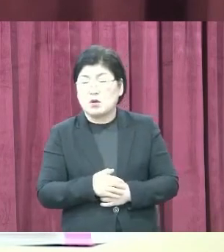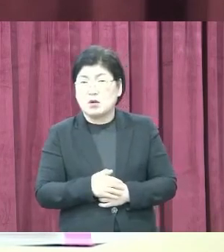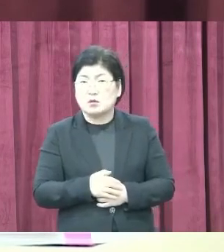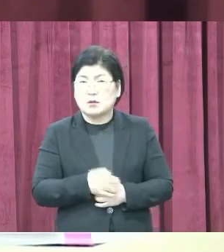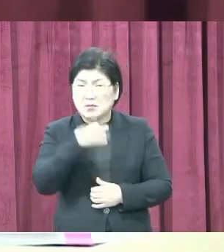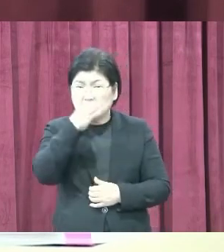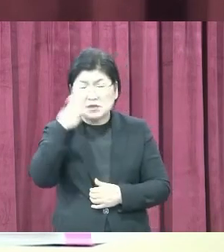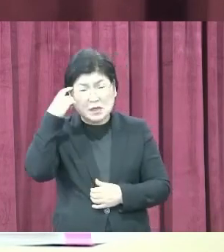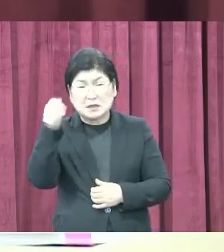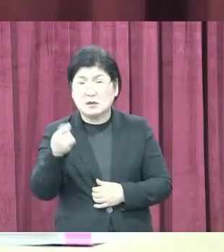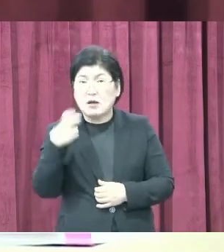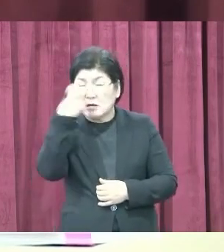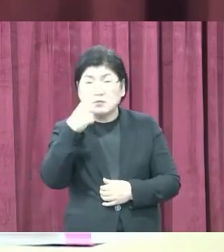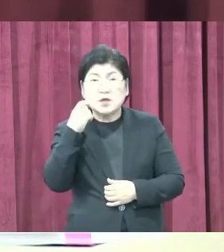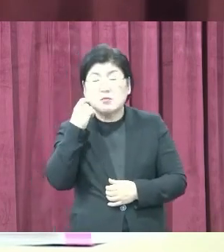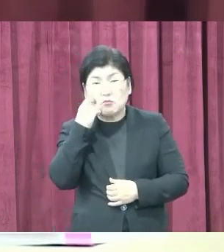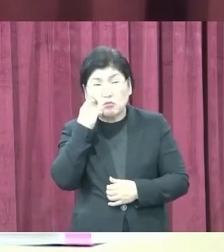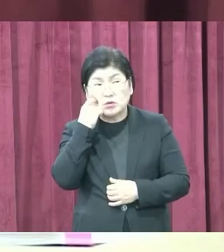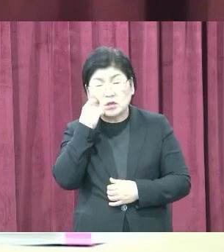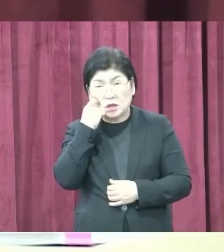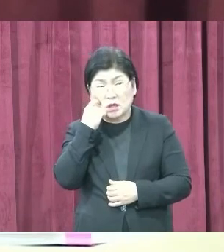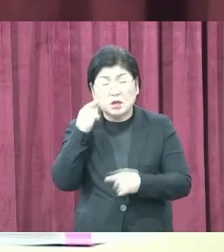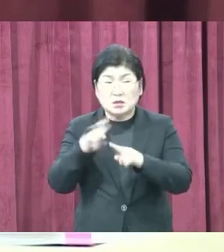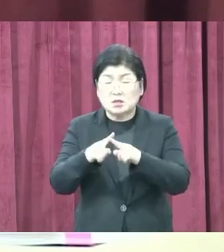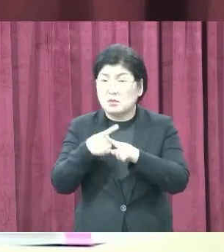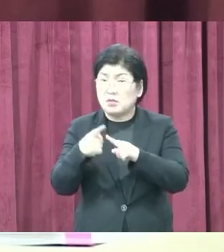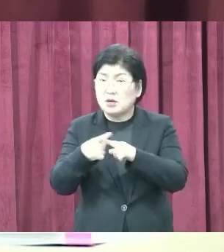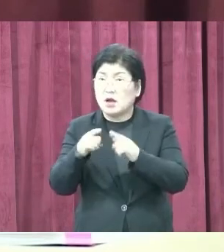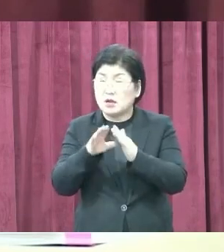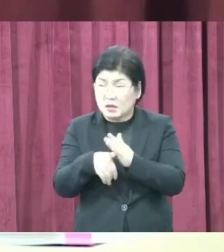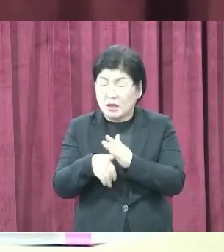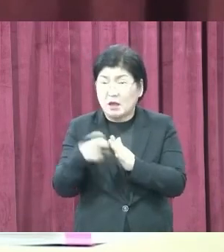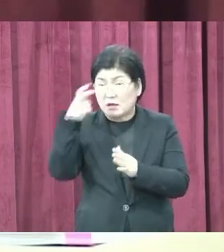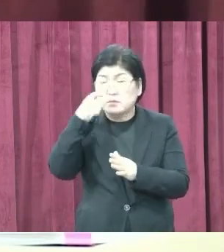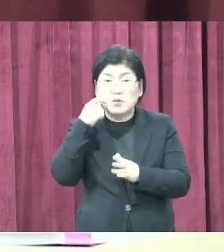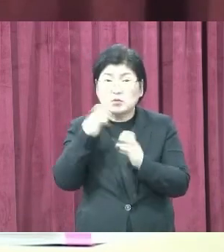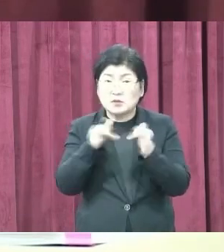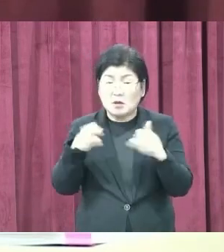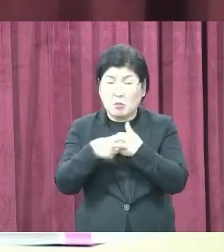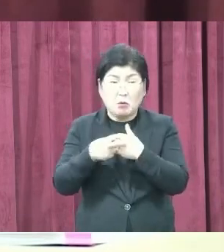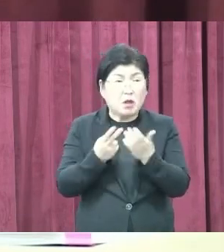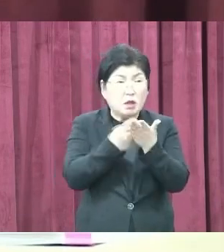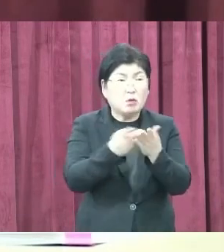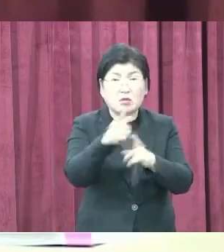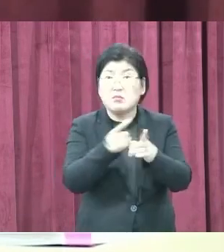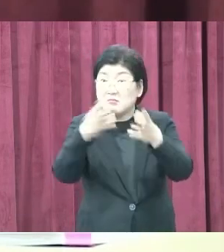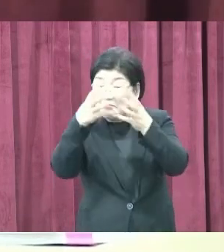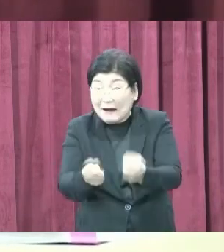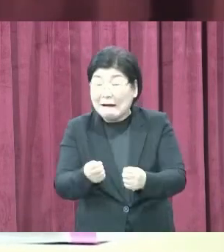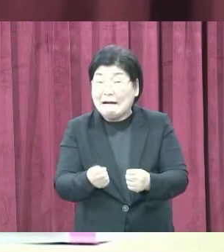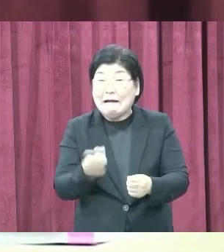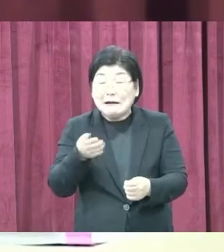우리가 미수검자, 수검자의 특성을 분석을 했을 때 미수검자가 입원율이 훨씬 높았거든요. 근데